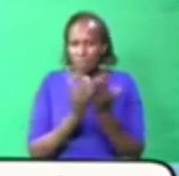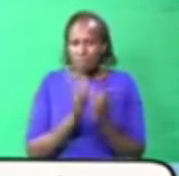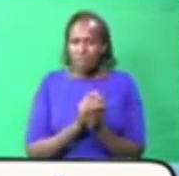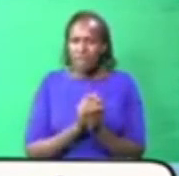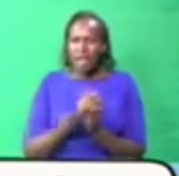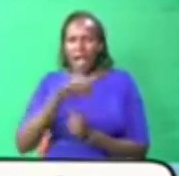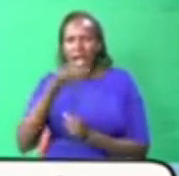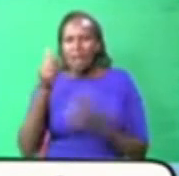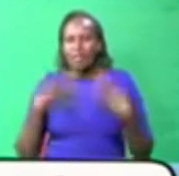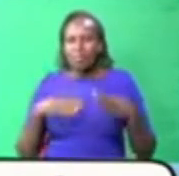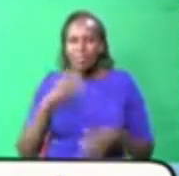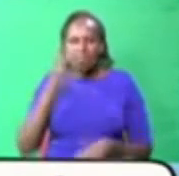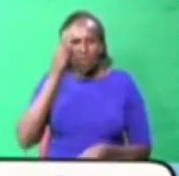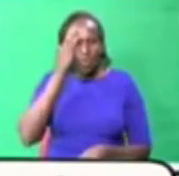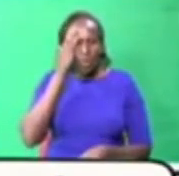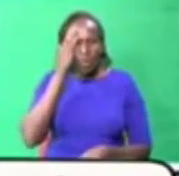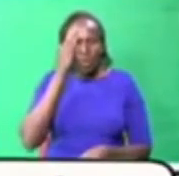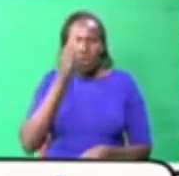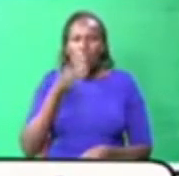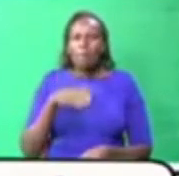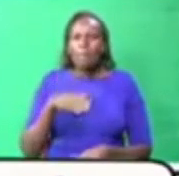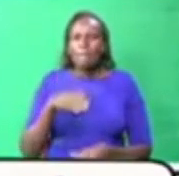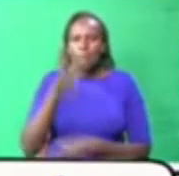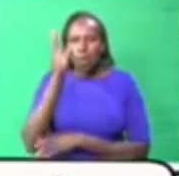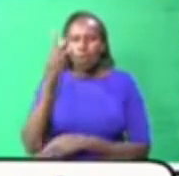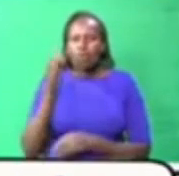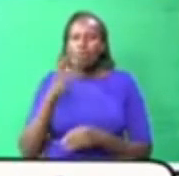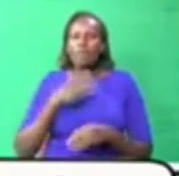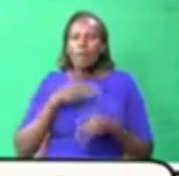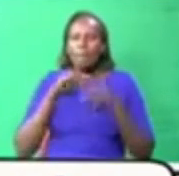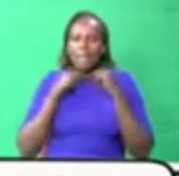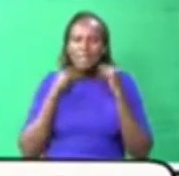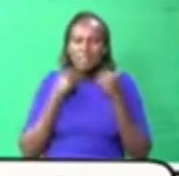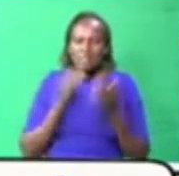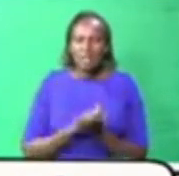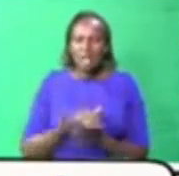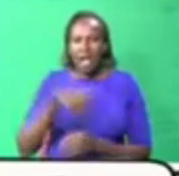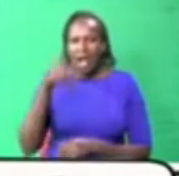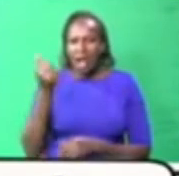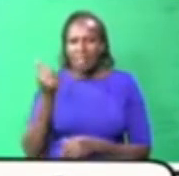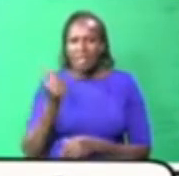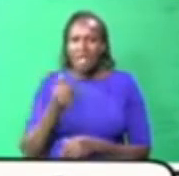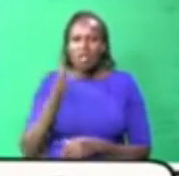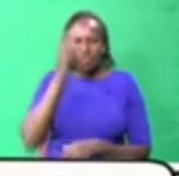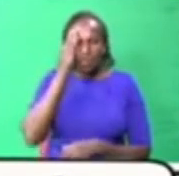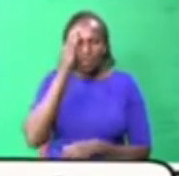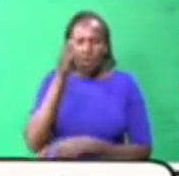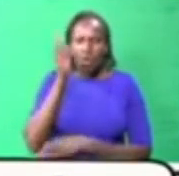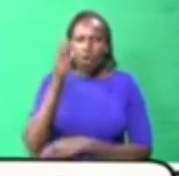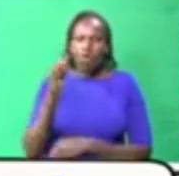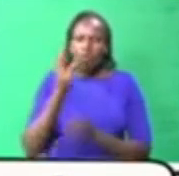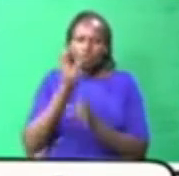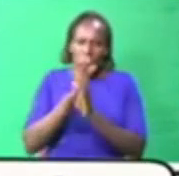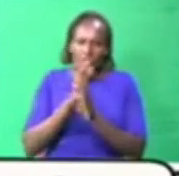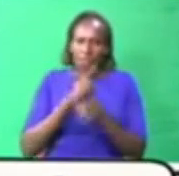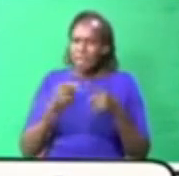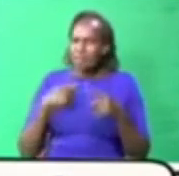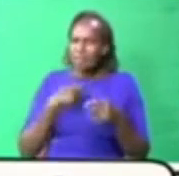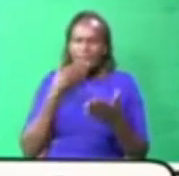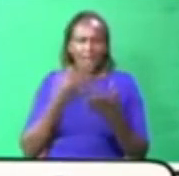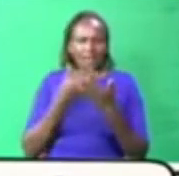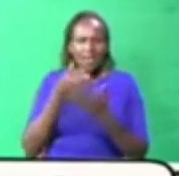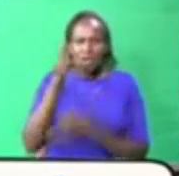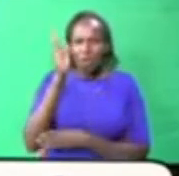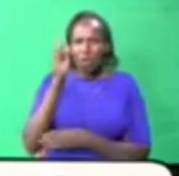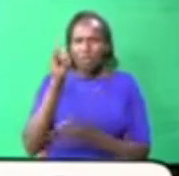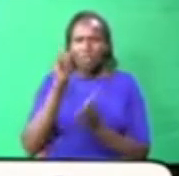Wengine tunajua Mungu wa pastor wetu. Wengine tunajua Mungu wa kanisa letu. But I thank God for what God is doing in such a